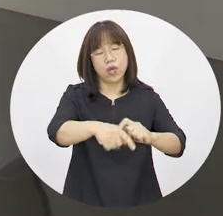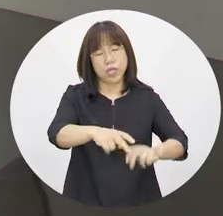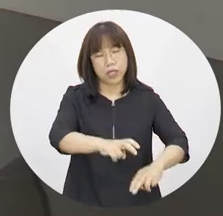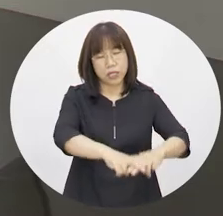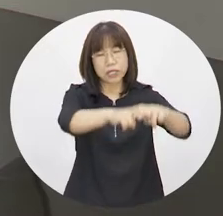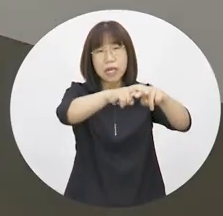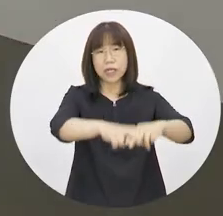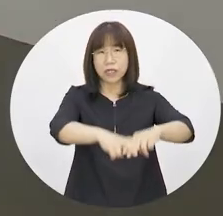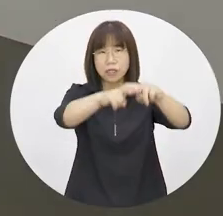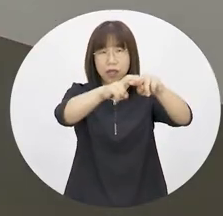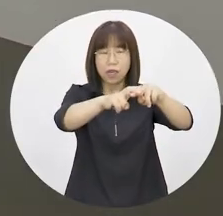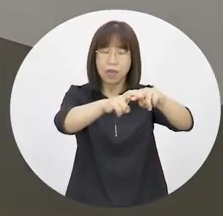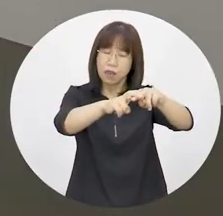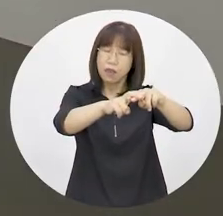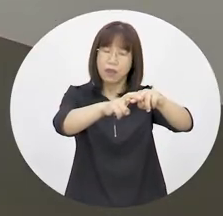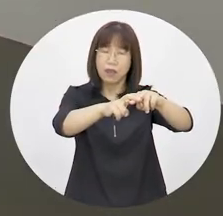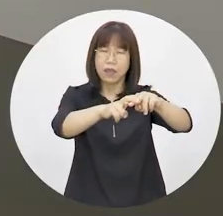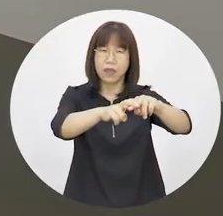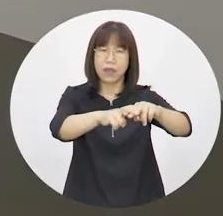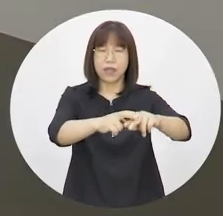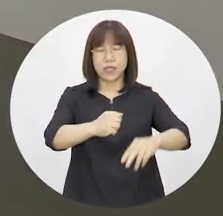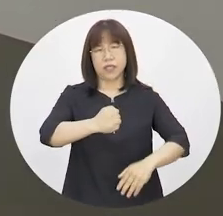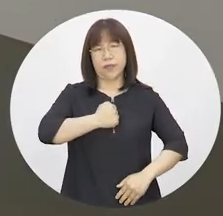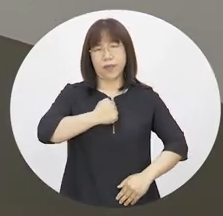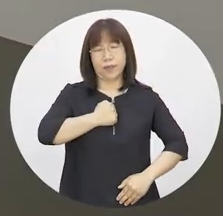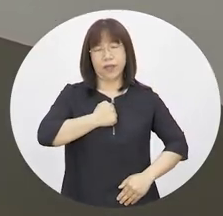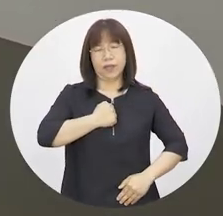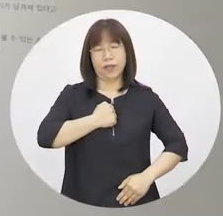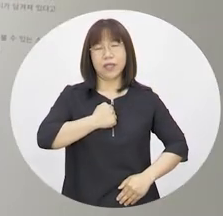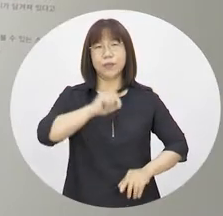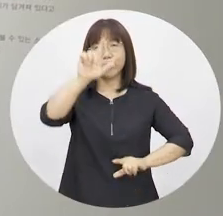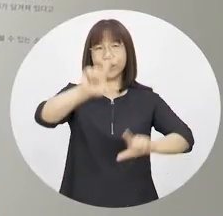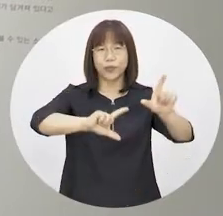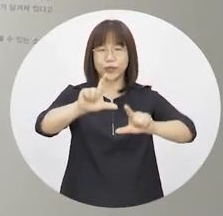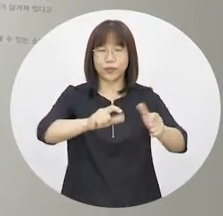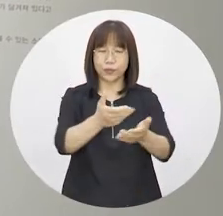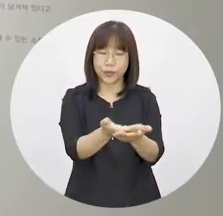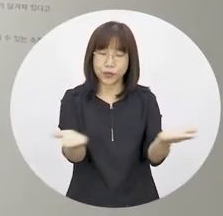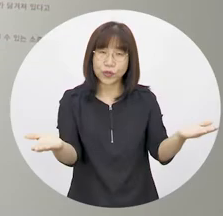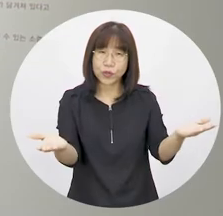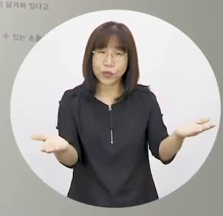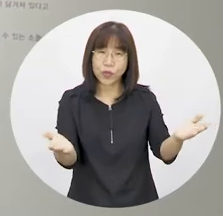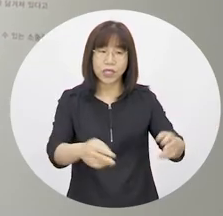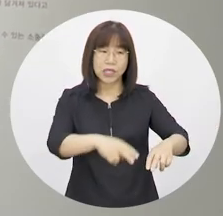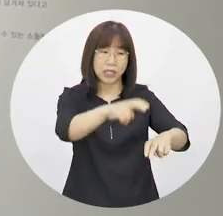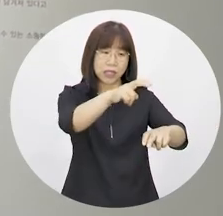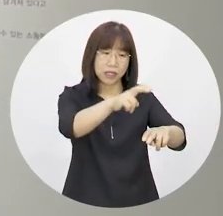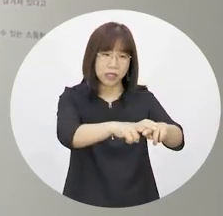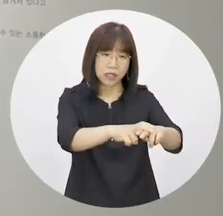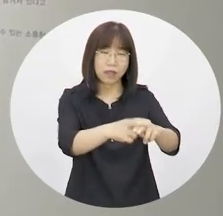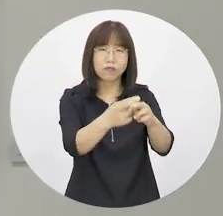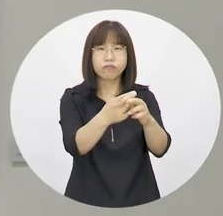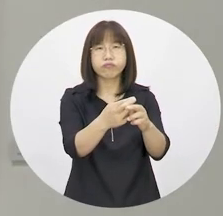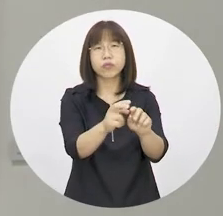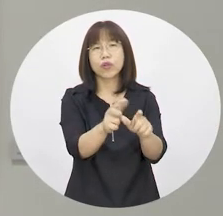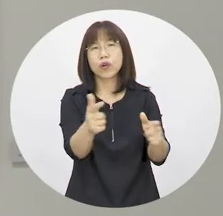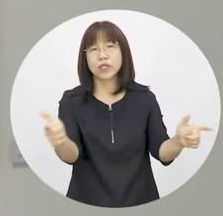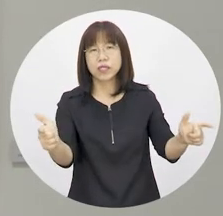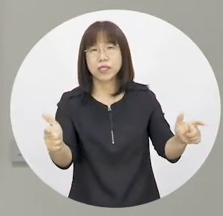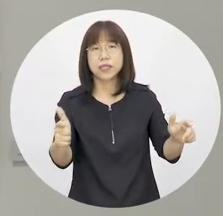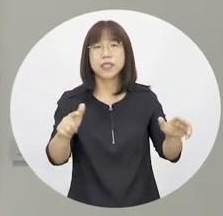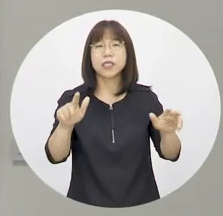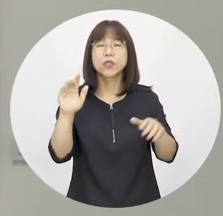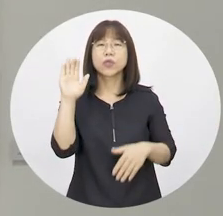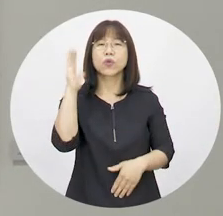플라스틱 의자를 담아낸 드로잉과 작품을 선보입니다 제 역할과 의미를 상실한 의자를 통해 사라져가는